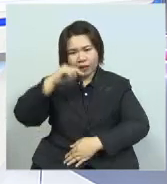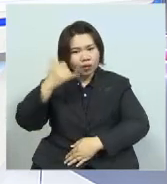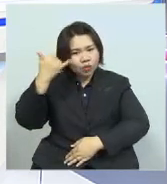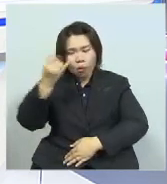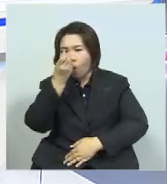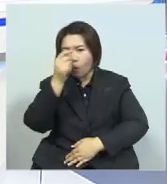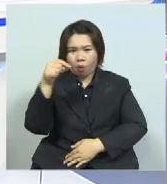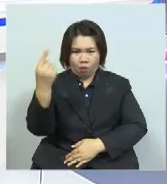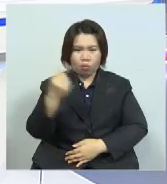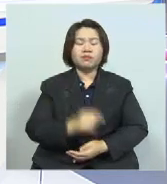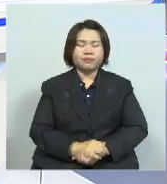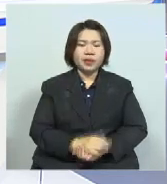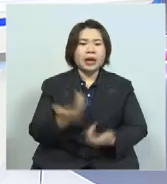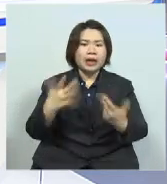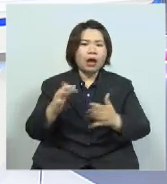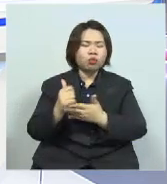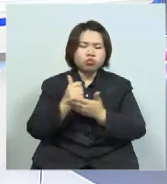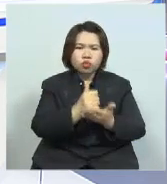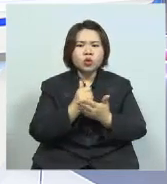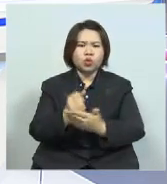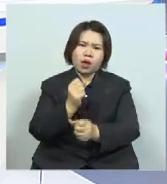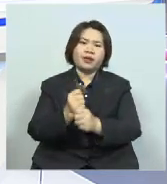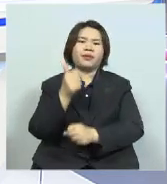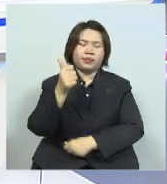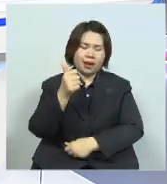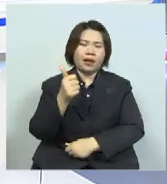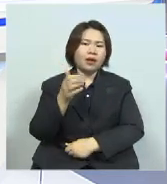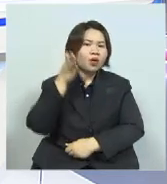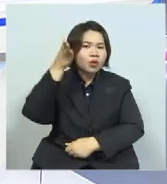ได้ไหม ใช่ค่ะและการช่วยเหลือก็จะติดตามแล้วก็จะมีการรายงานให้ทราบกันอีกครั้งหนึ่งนะคะ